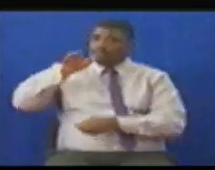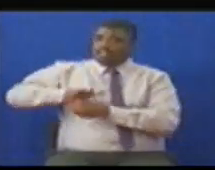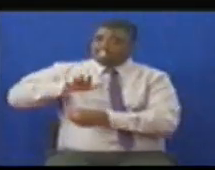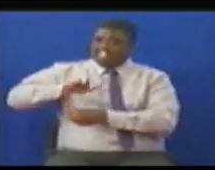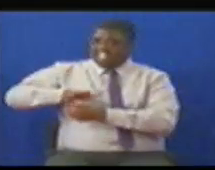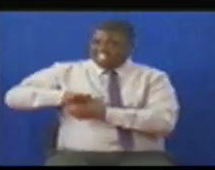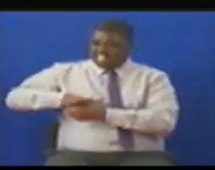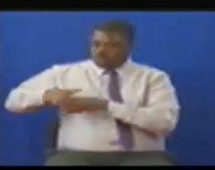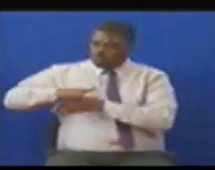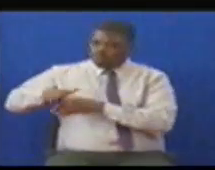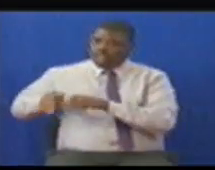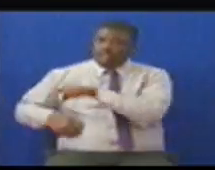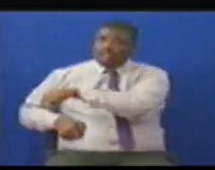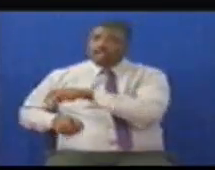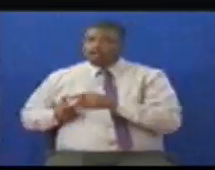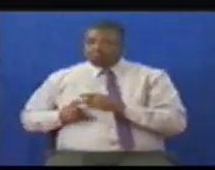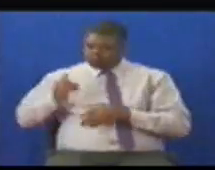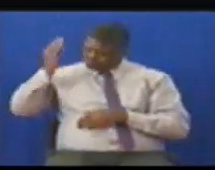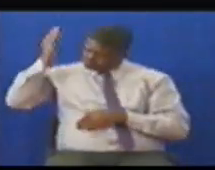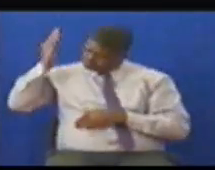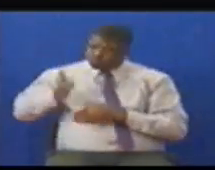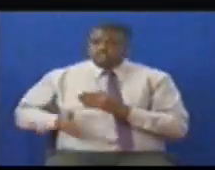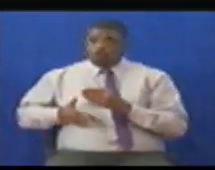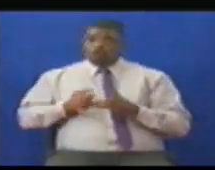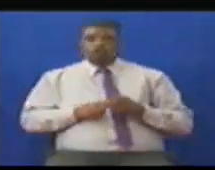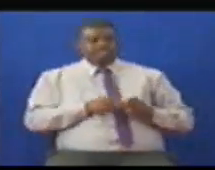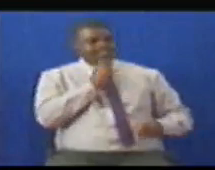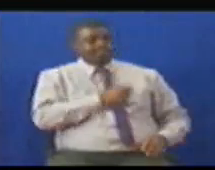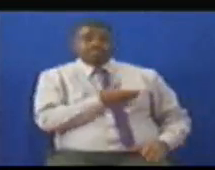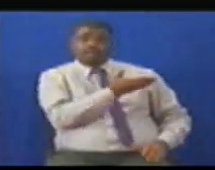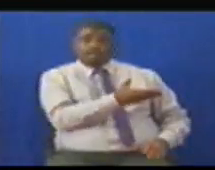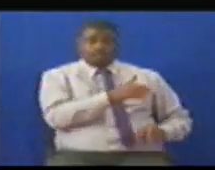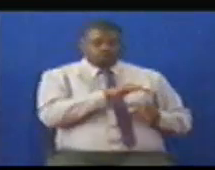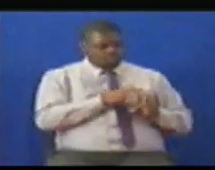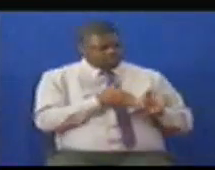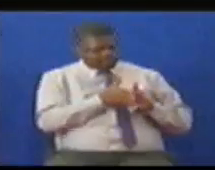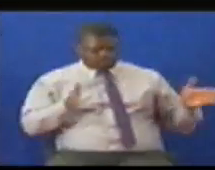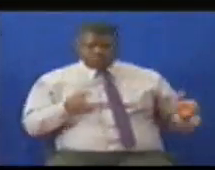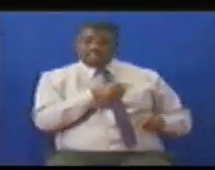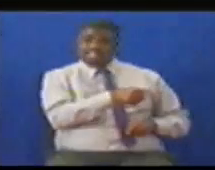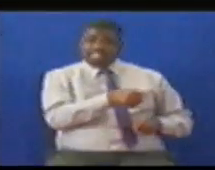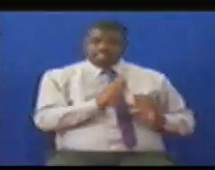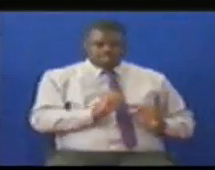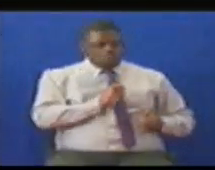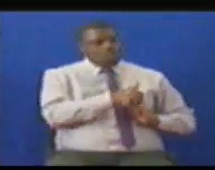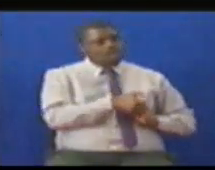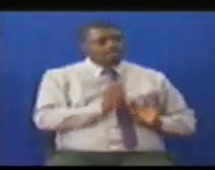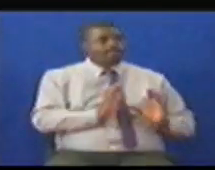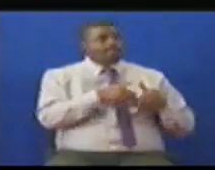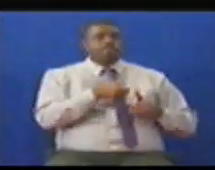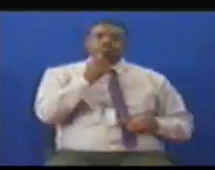pango. Hitimisho. Mheshimiwa Spika, nitumie fursa hii kwa niaba ya kamati kukupongeza wewe